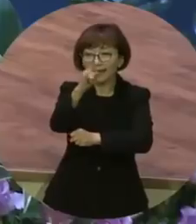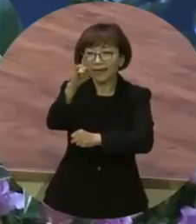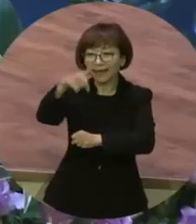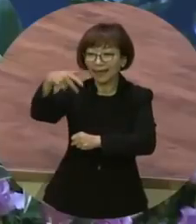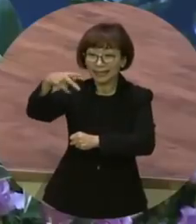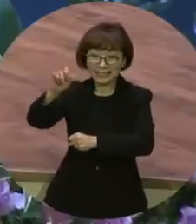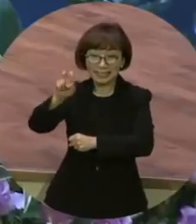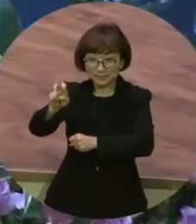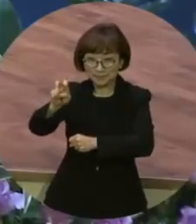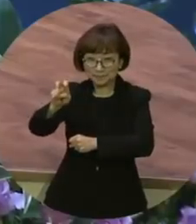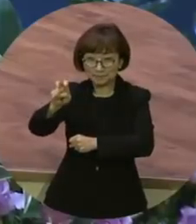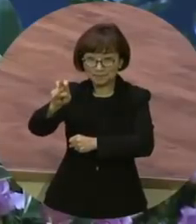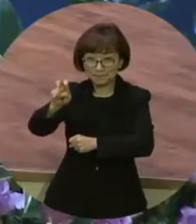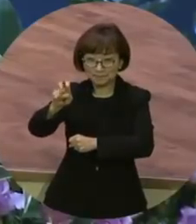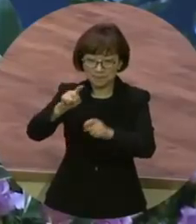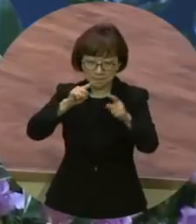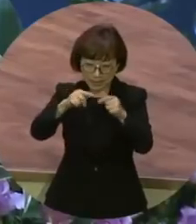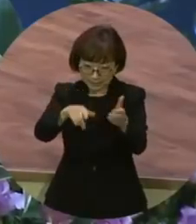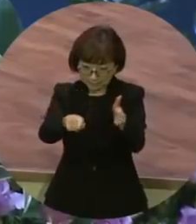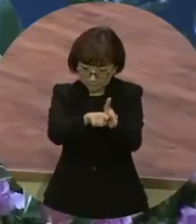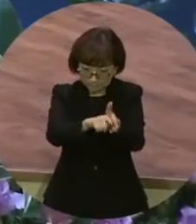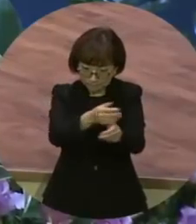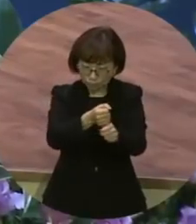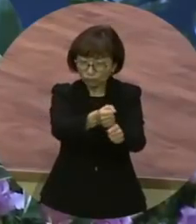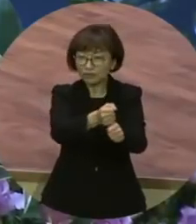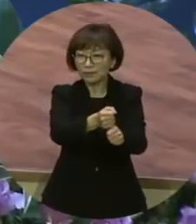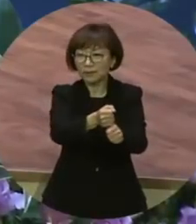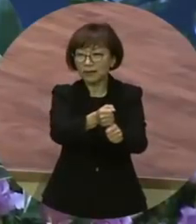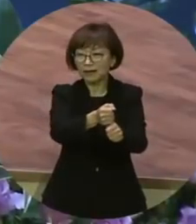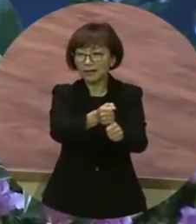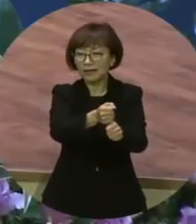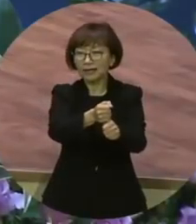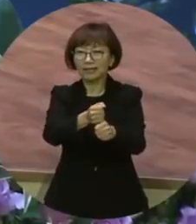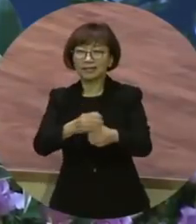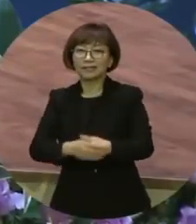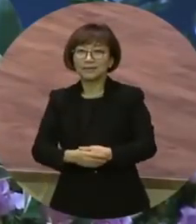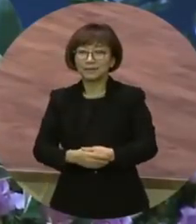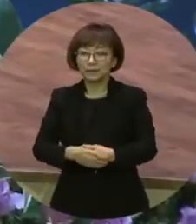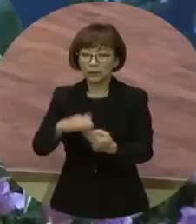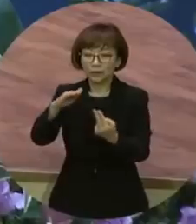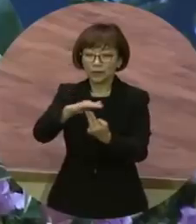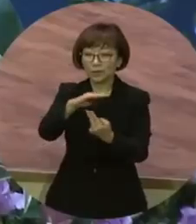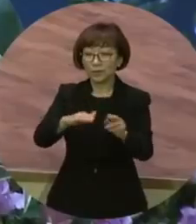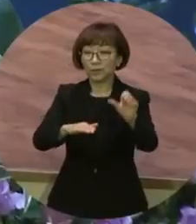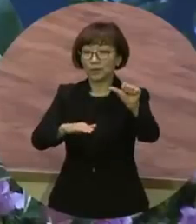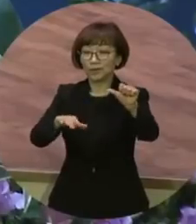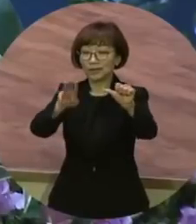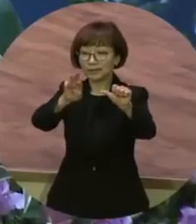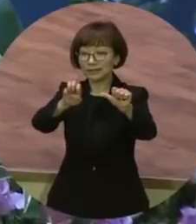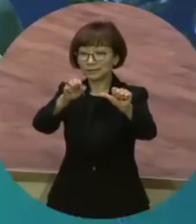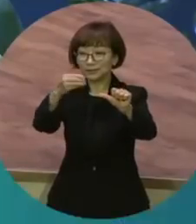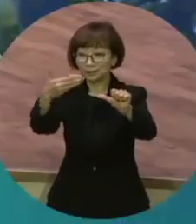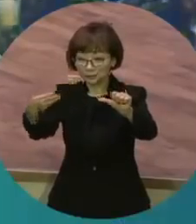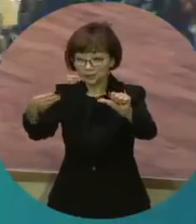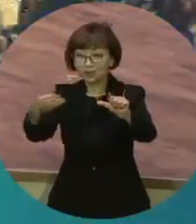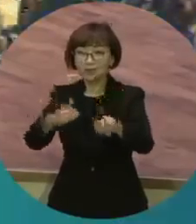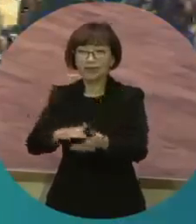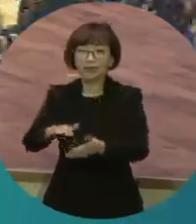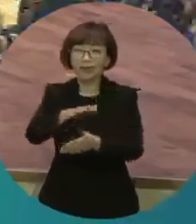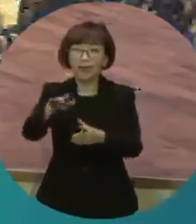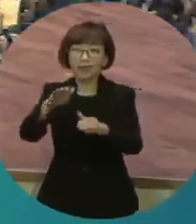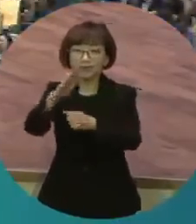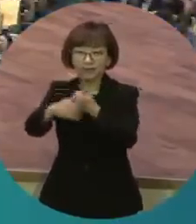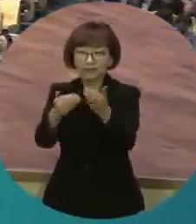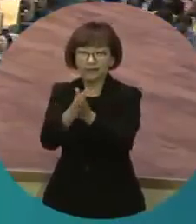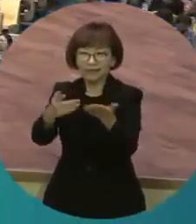있고, 핵심을 붙잡는 삶이 말씀 중심의 삶이에요. 요한복음 5장 39절에 너희가 성경에서 영생을